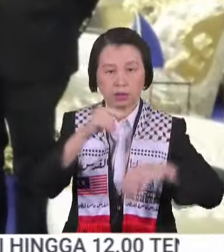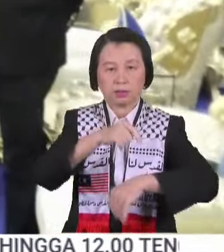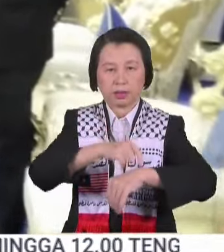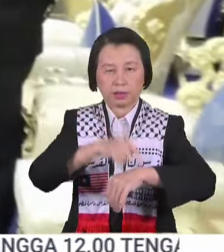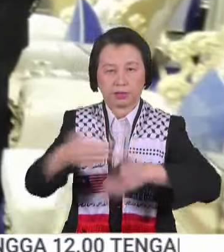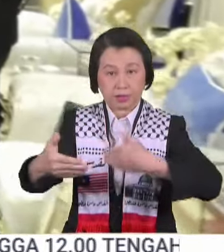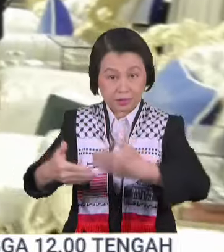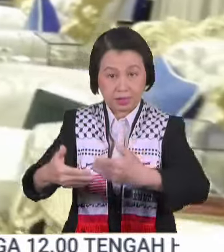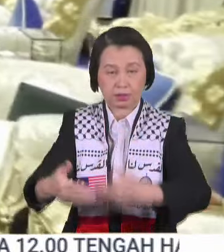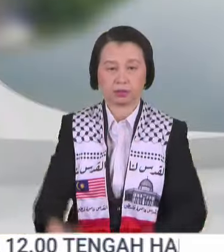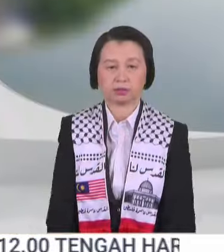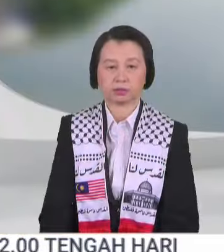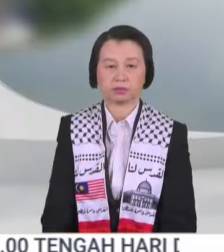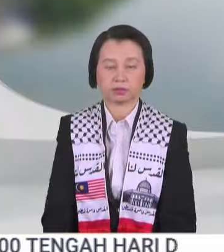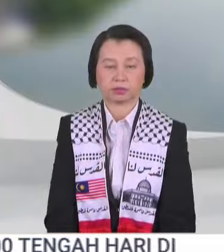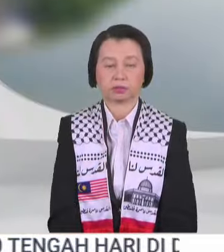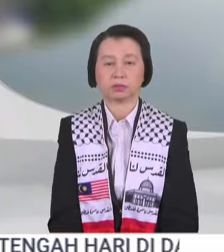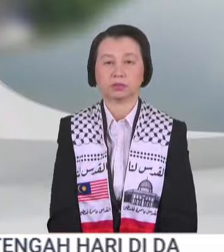terdekat.